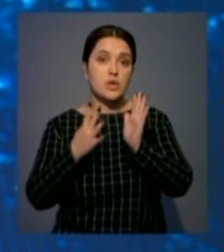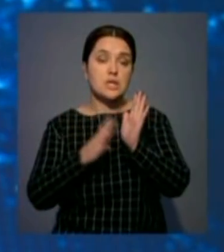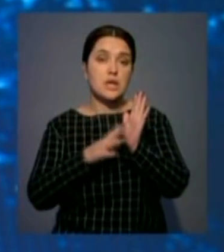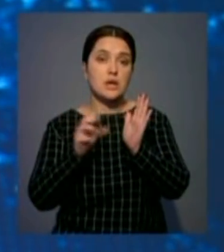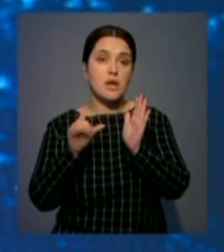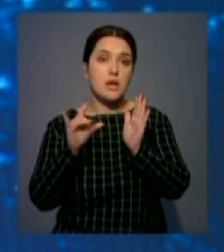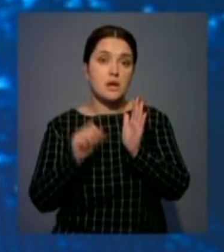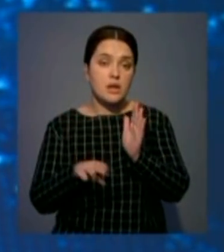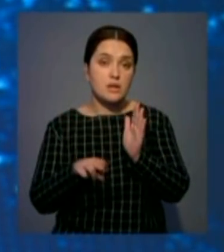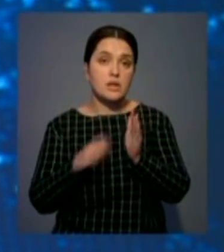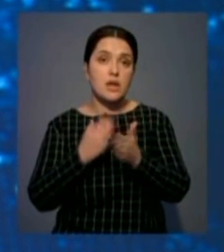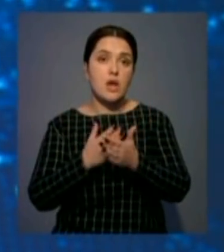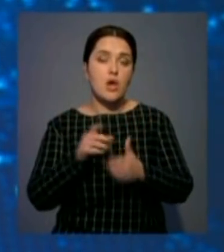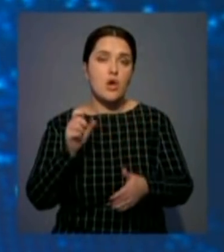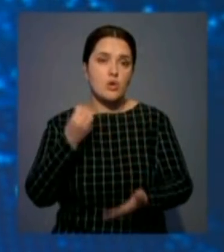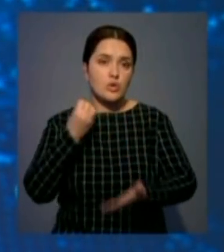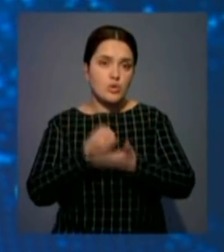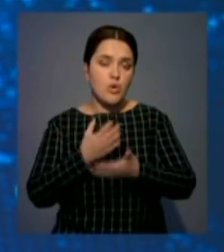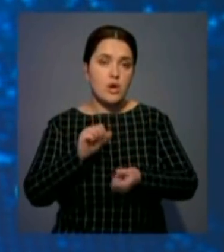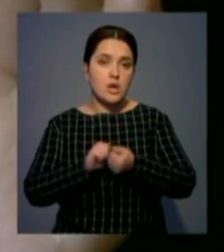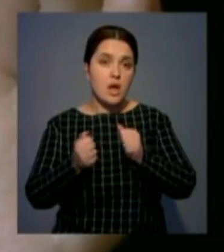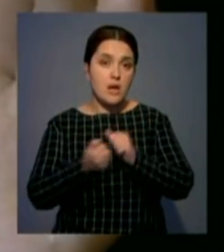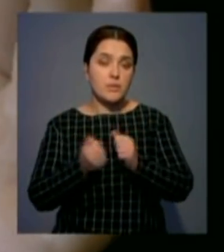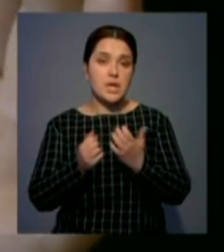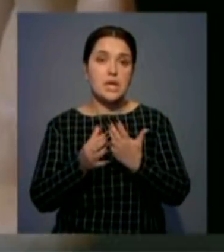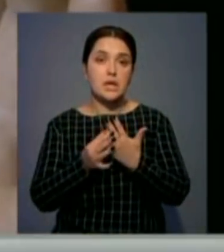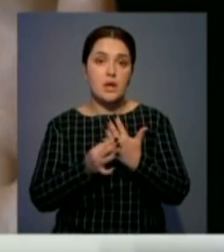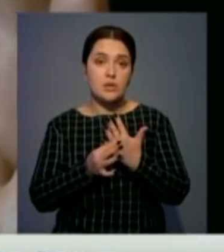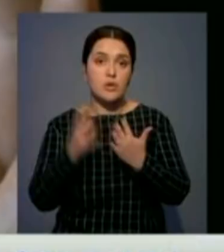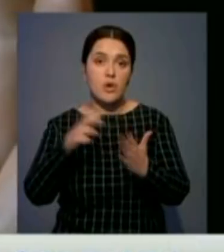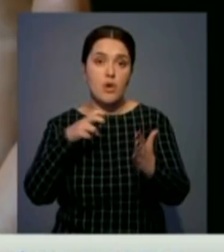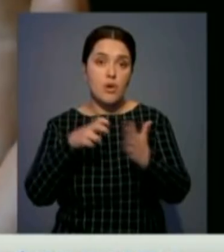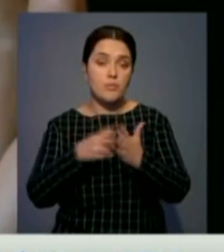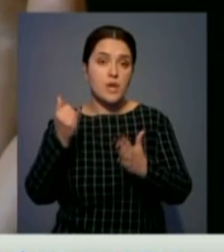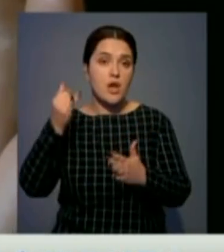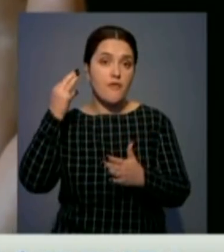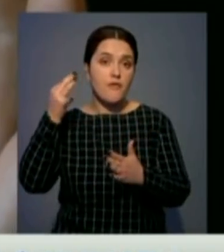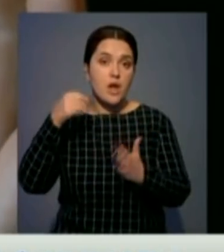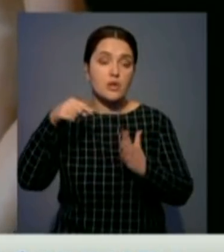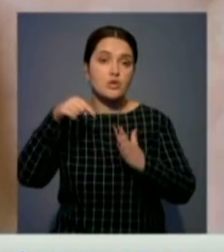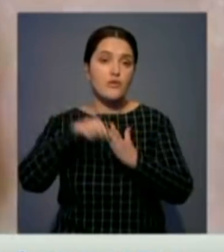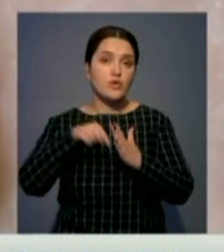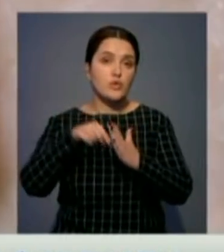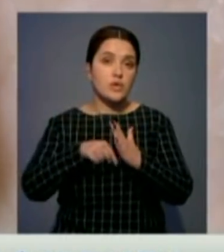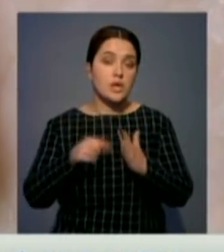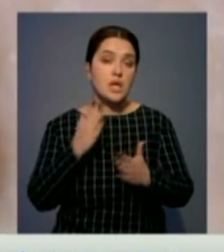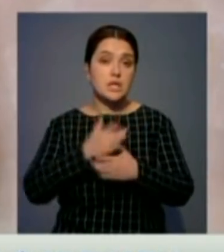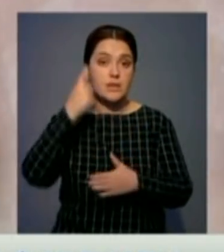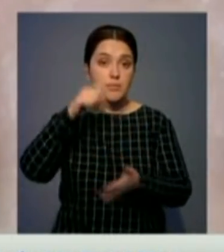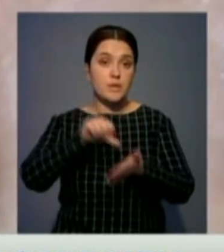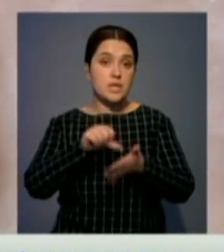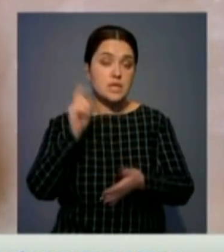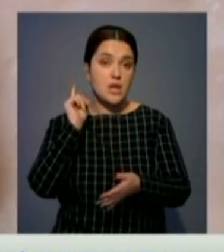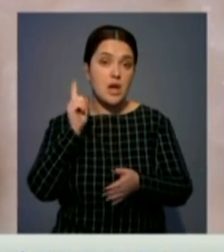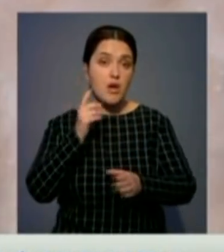и жемчуга, а также кольцо с монограммой Марии Антуанетты и локоном ее волос внутри. Как заявили представители одного